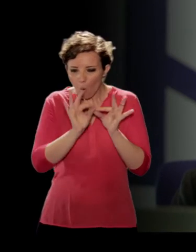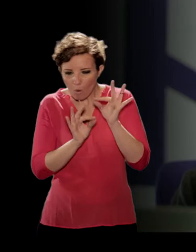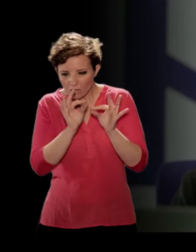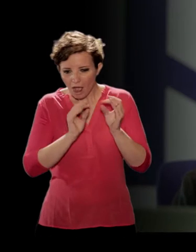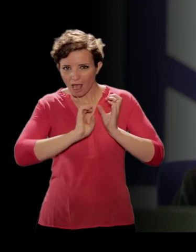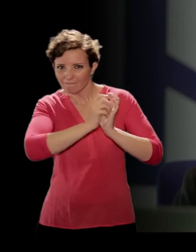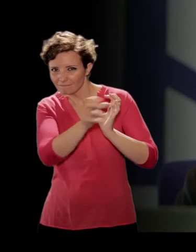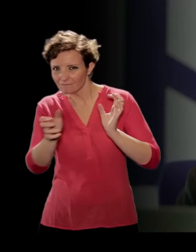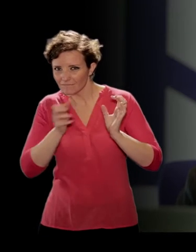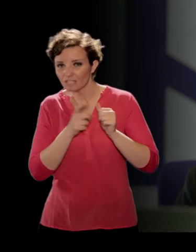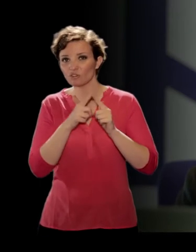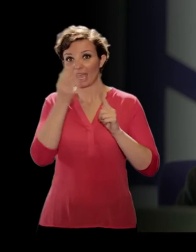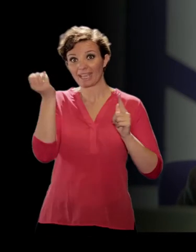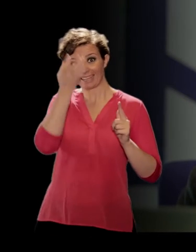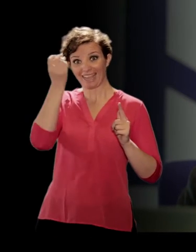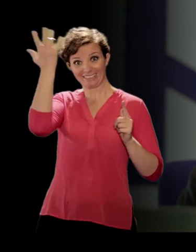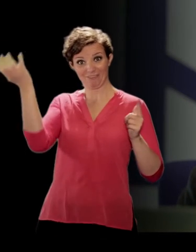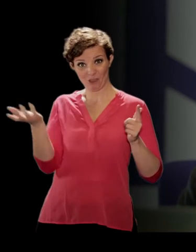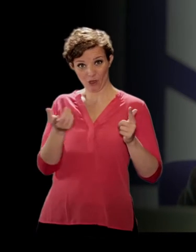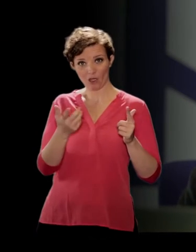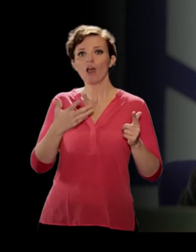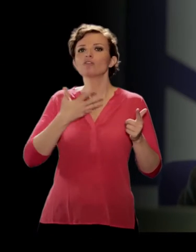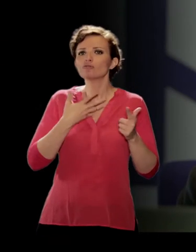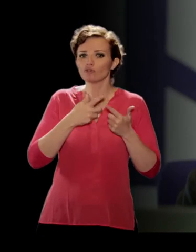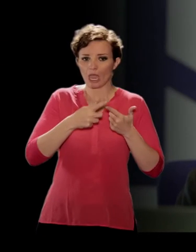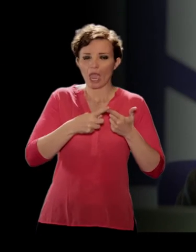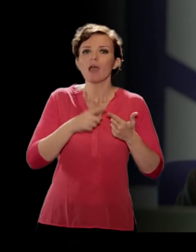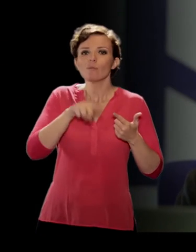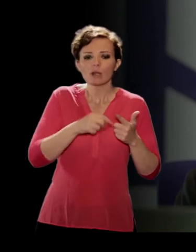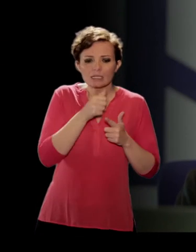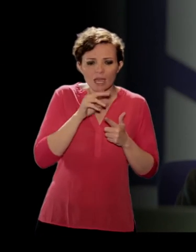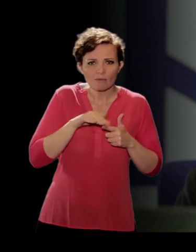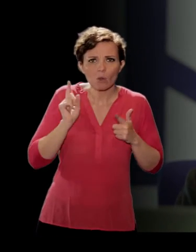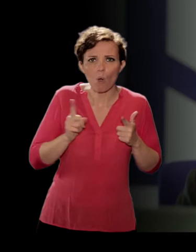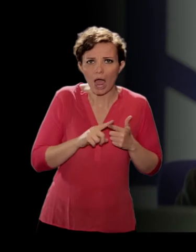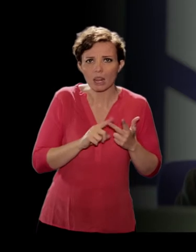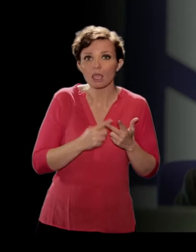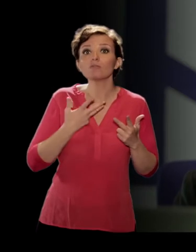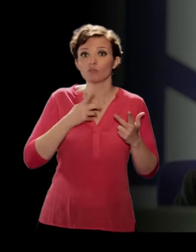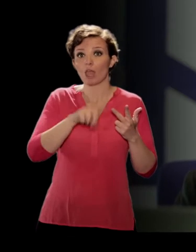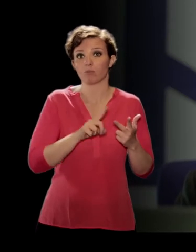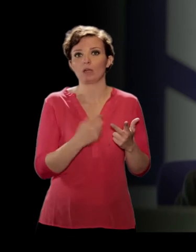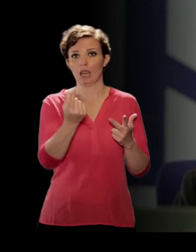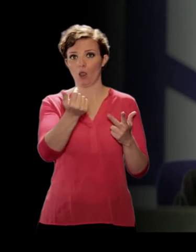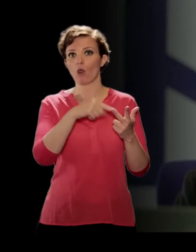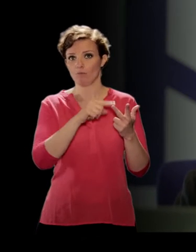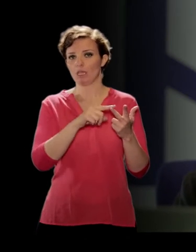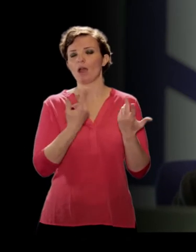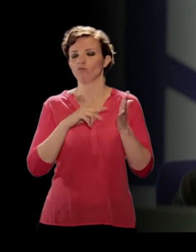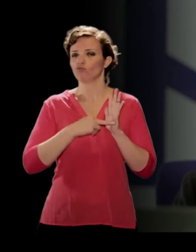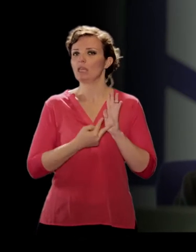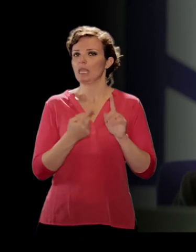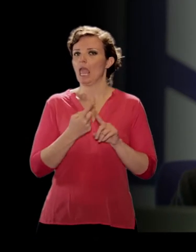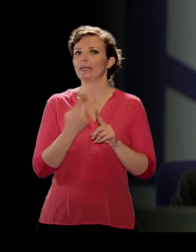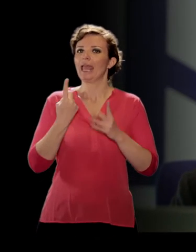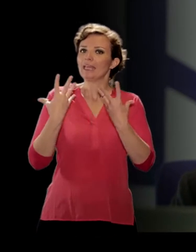creativo, c'è il modo con il quale le cose devono essere utilizzate, ci sono anche aspetti economici di cui un ingegnere